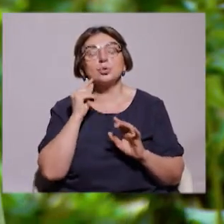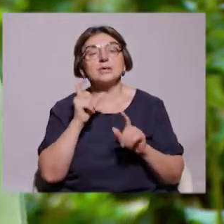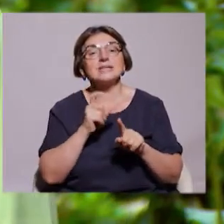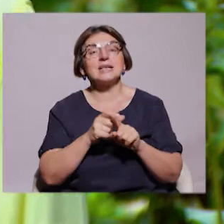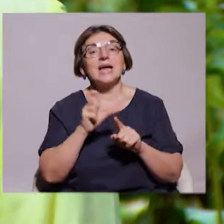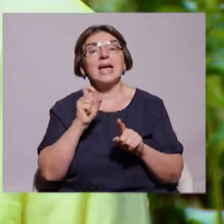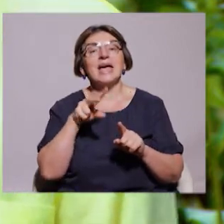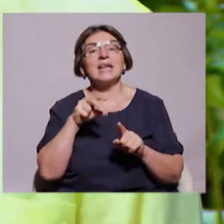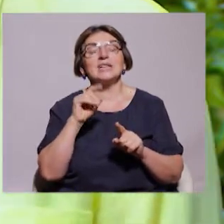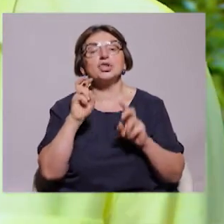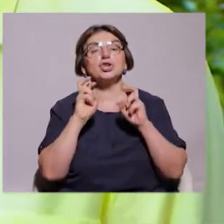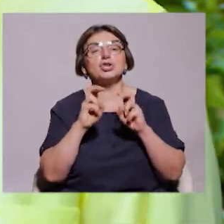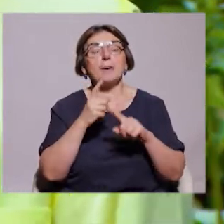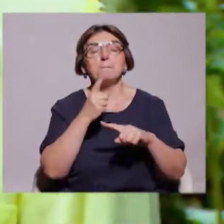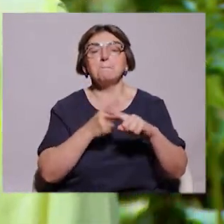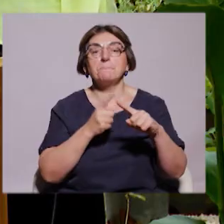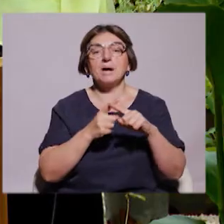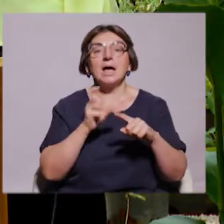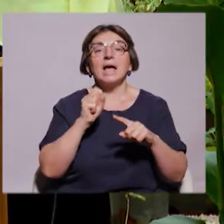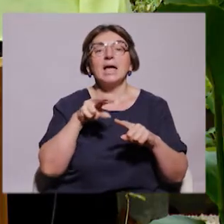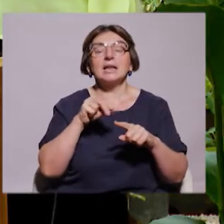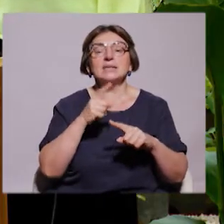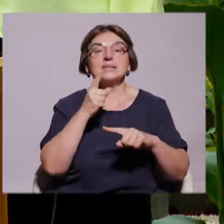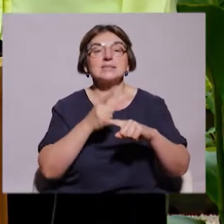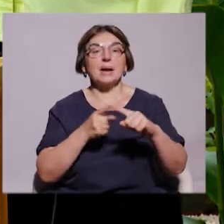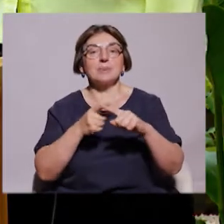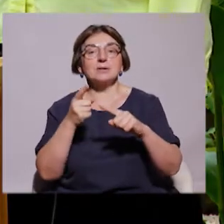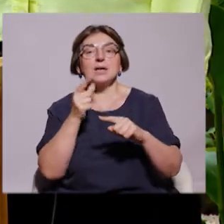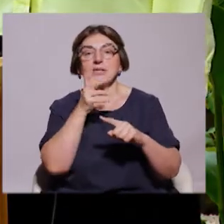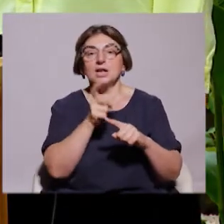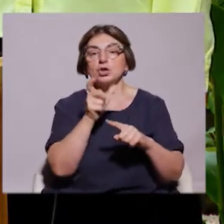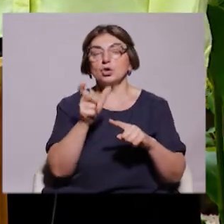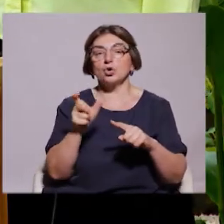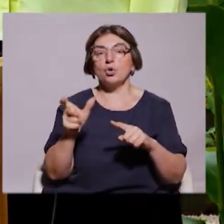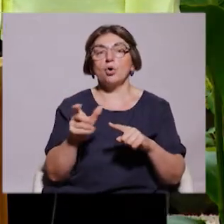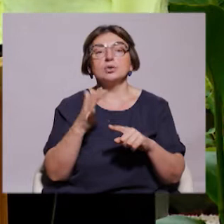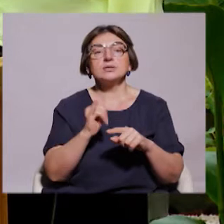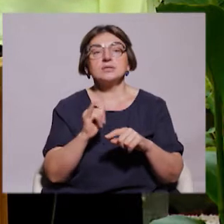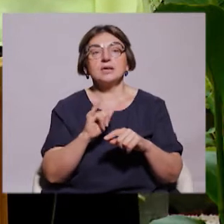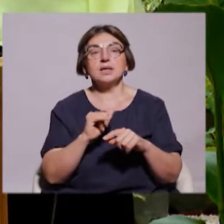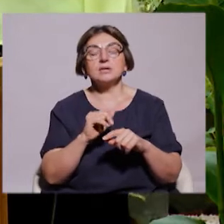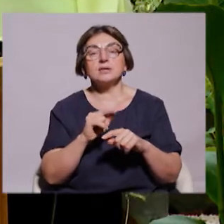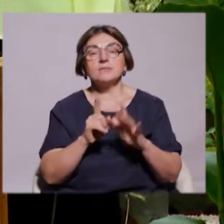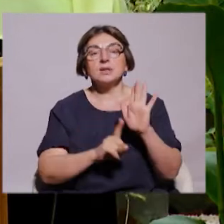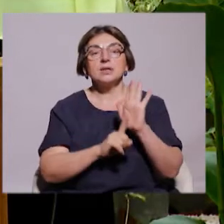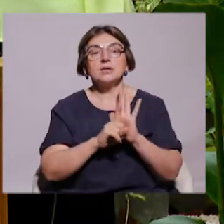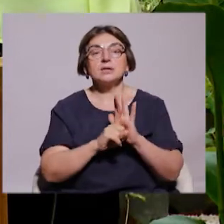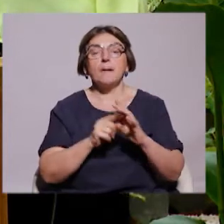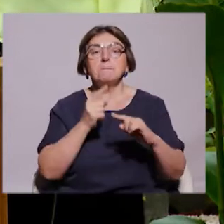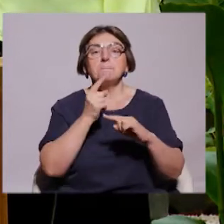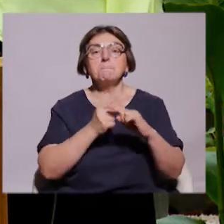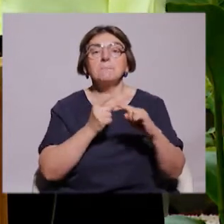sitqva, elins, elini nishnavs berdzens, elada nishnavs saberdznets da es ari periodi როდესაც საფუძველი ეყრება ბერძნულ